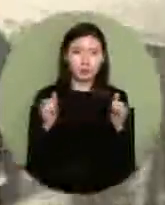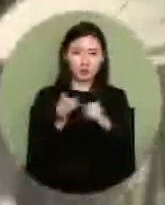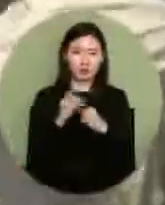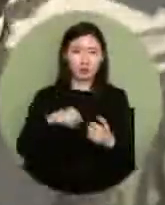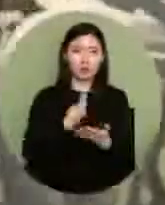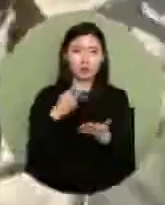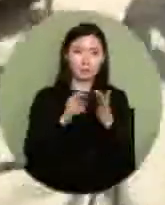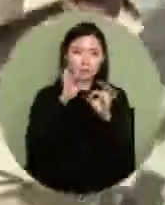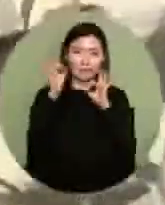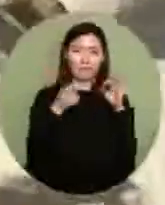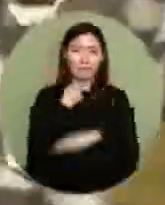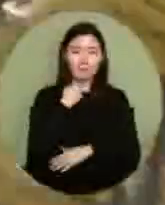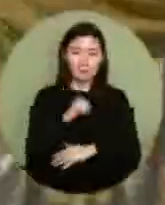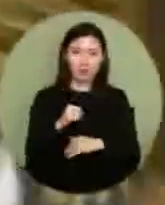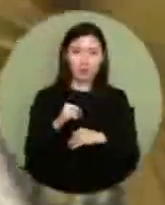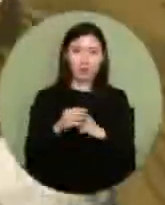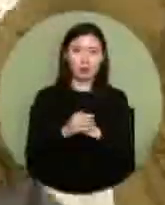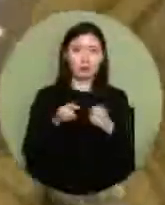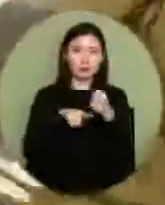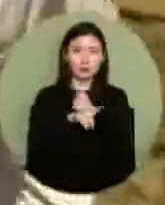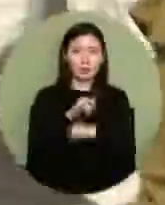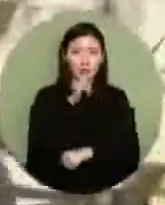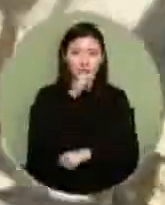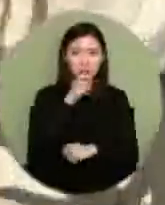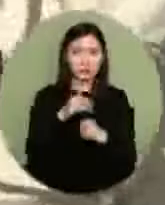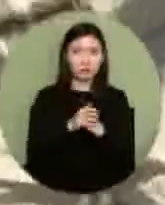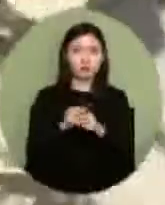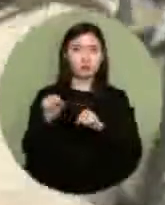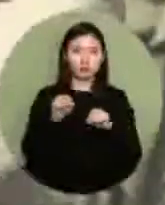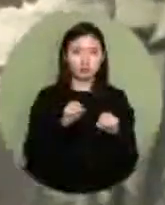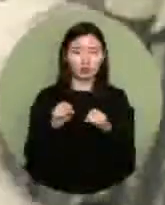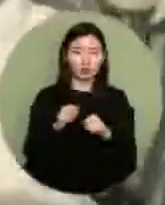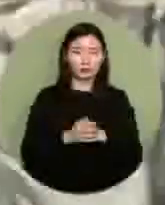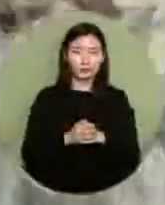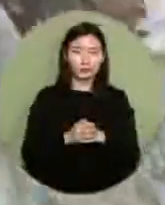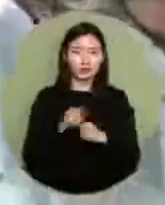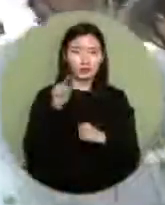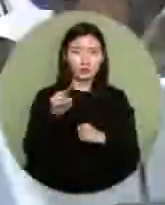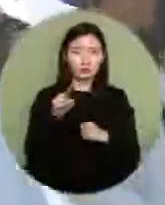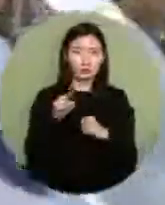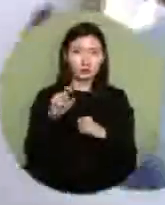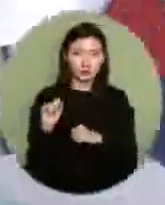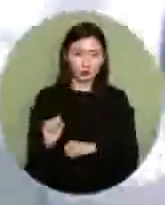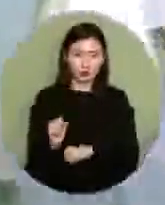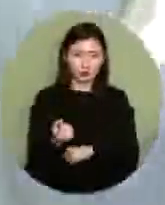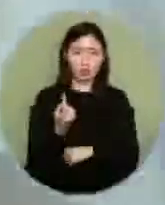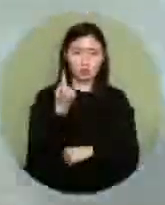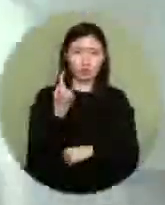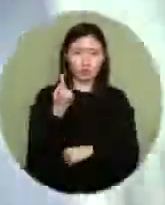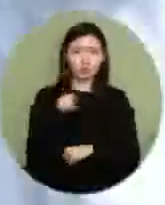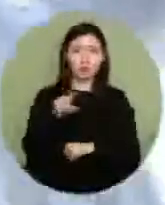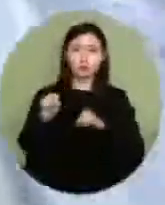독립을 외쳤던 그런 상당히 의미 있는 운동이었고요. 또한 그것을 기폭제로 해가지고 그